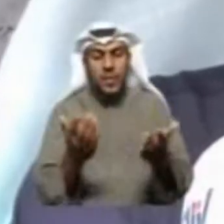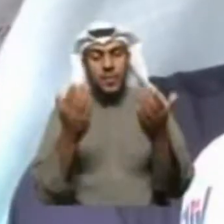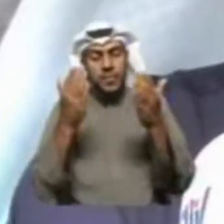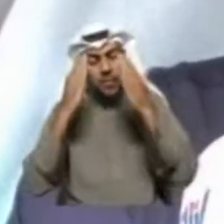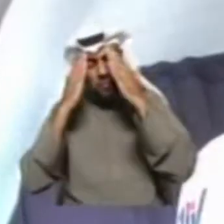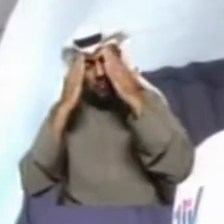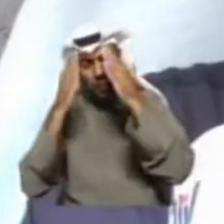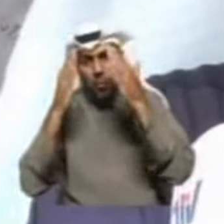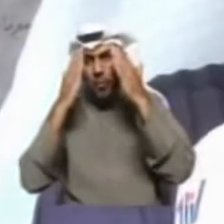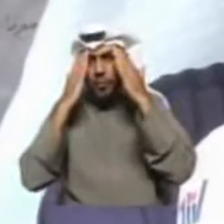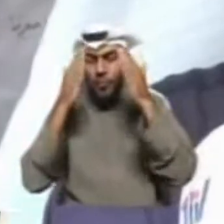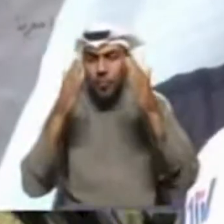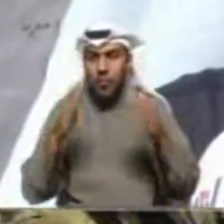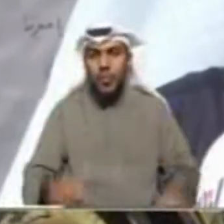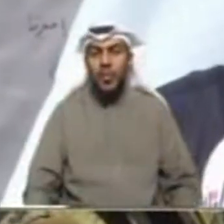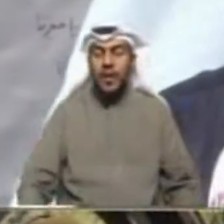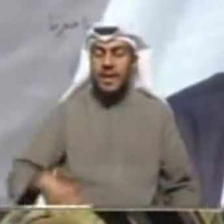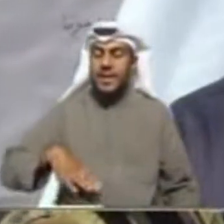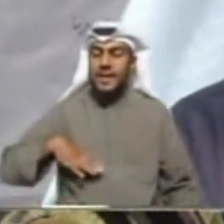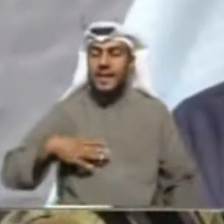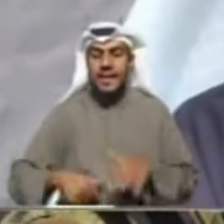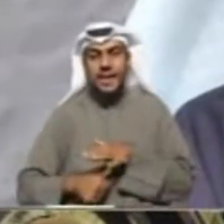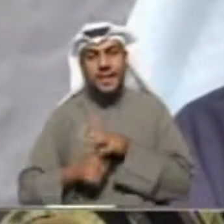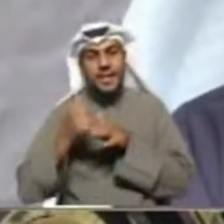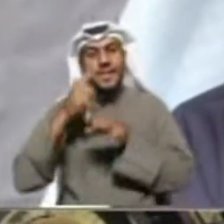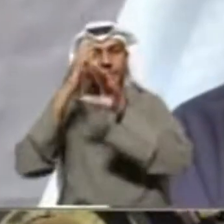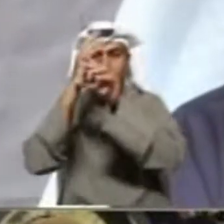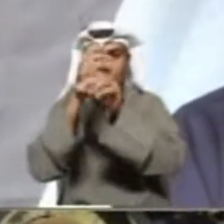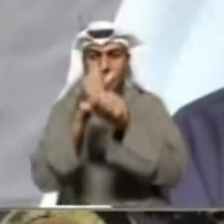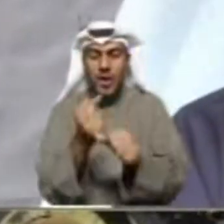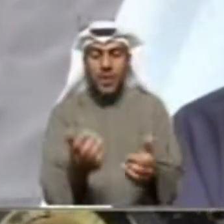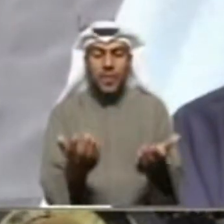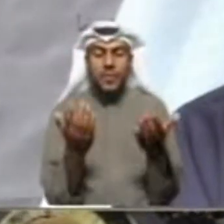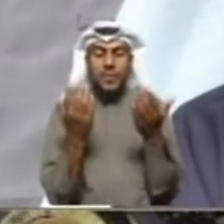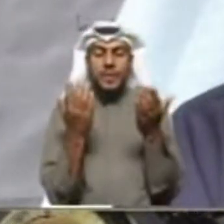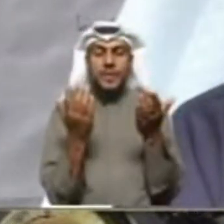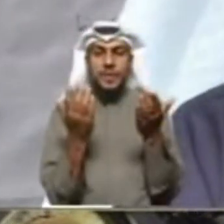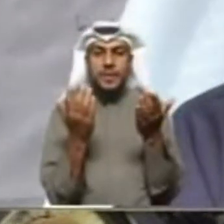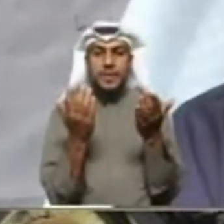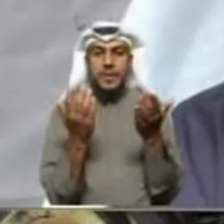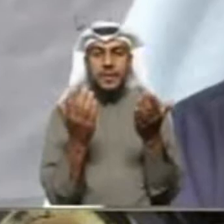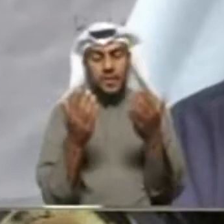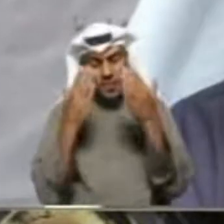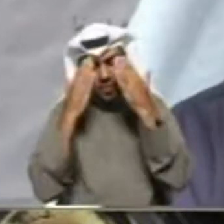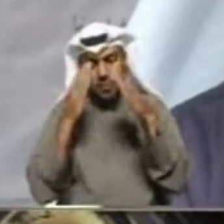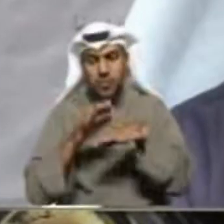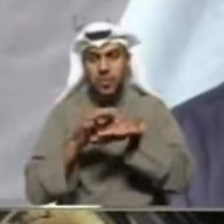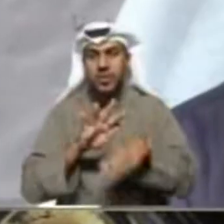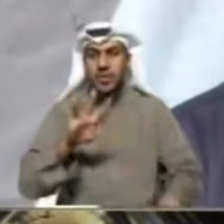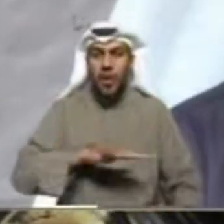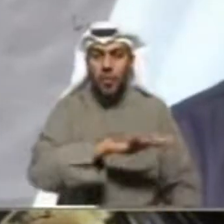بالتهنئة، وإلى سمو ولي عهده الأمين الشيخ نواف الأحمد الجابر الصباح، وإلى الشعب